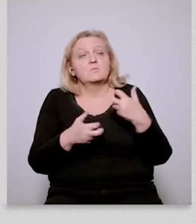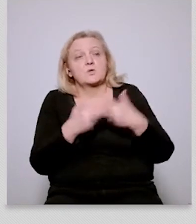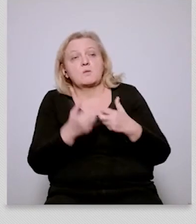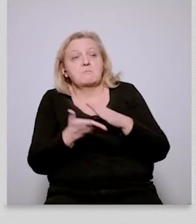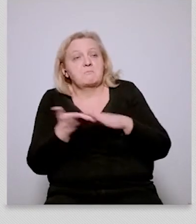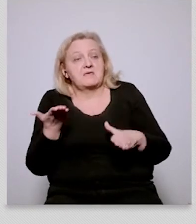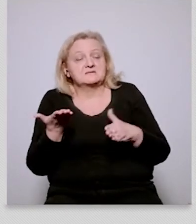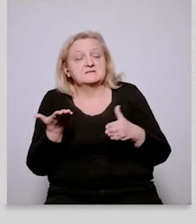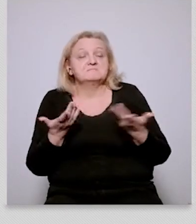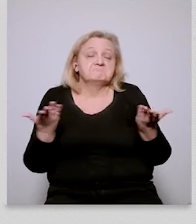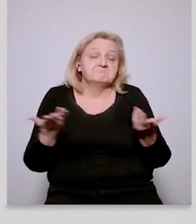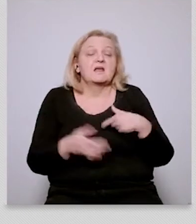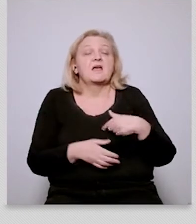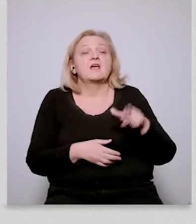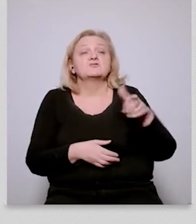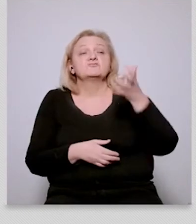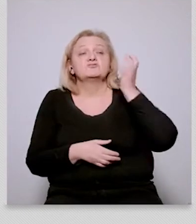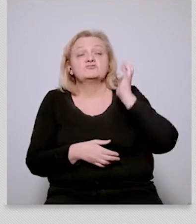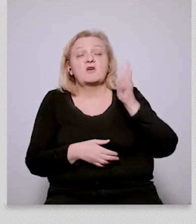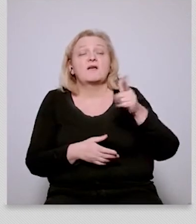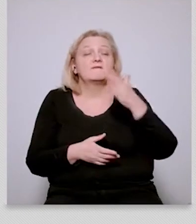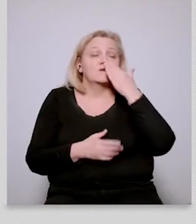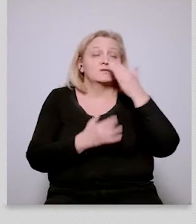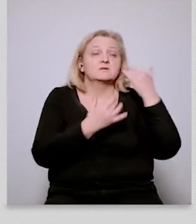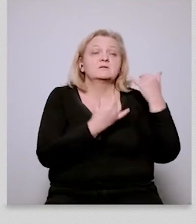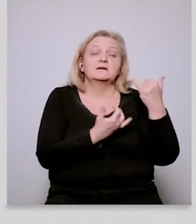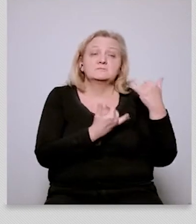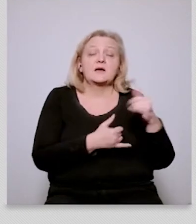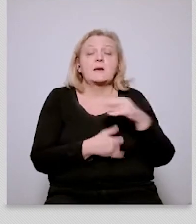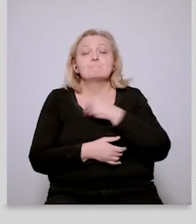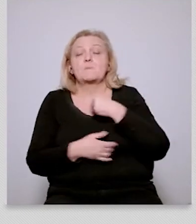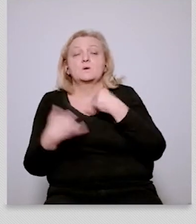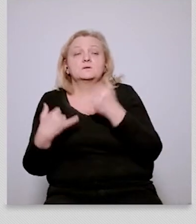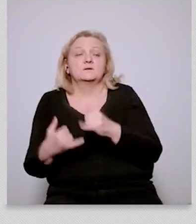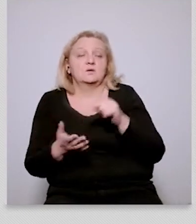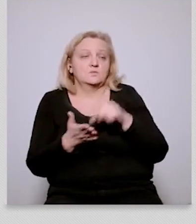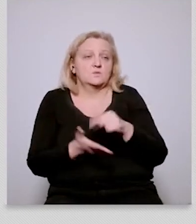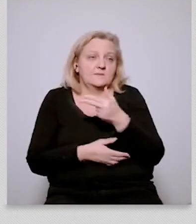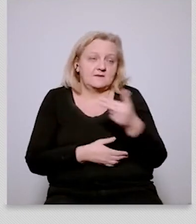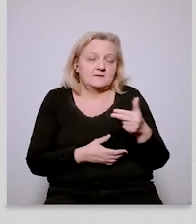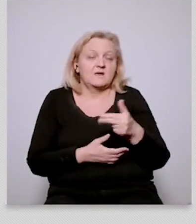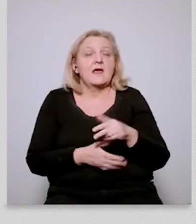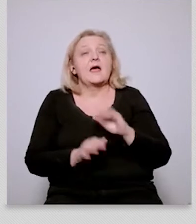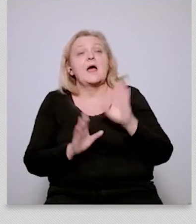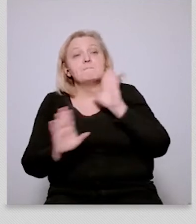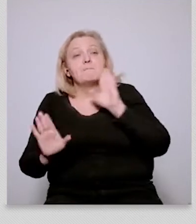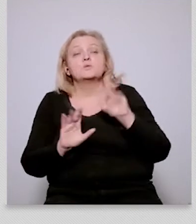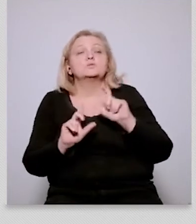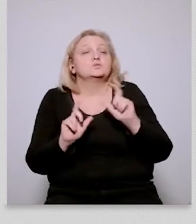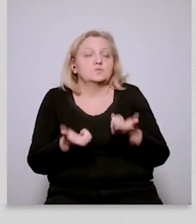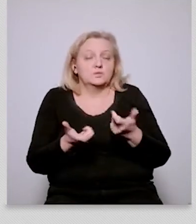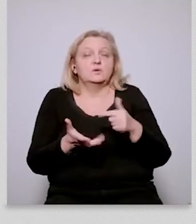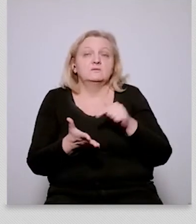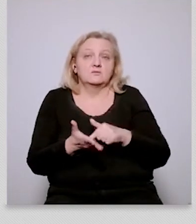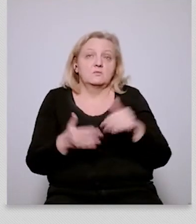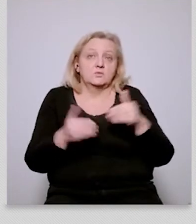jak Republika Czeska różni się od Polski pod tym względem jakie są podobieństwa i może